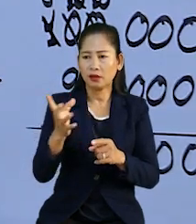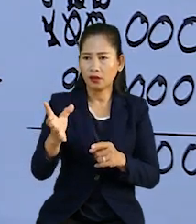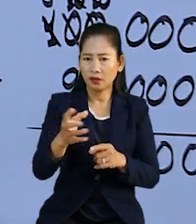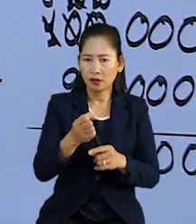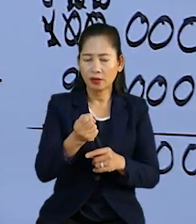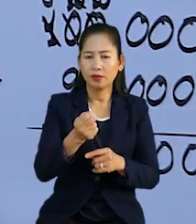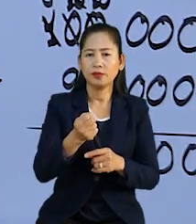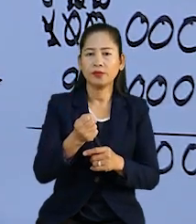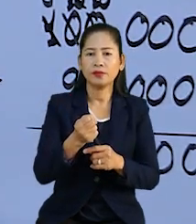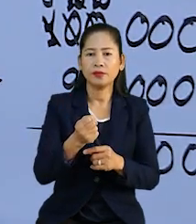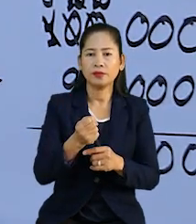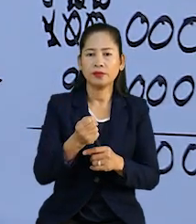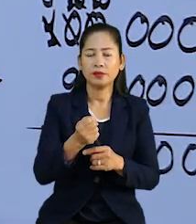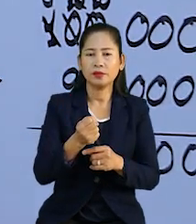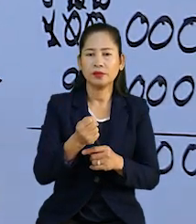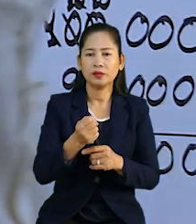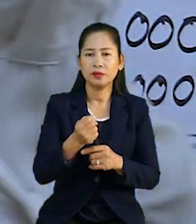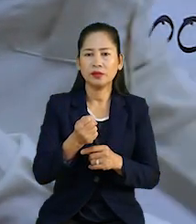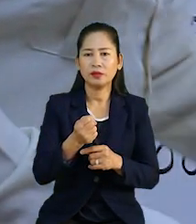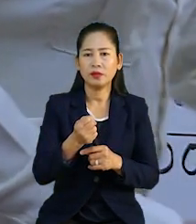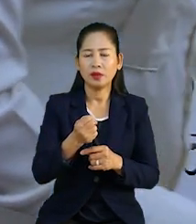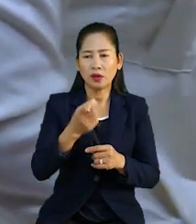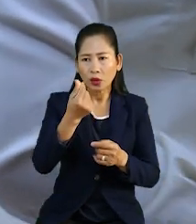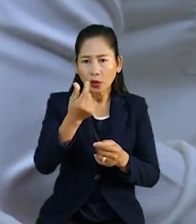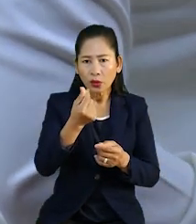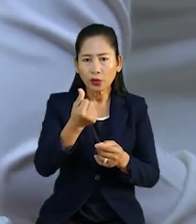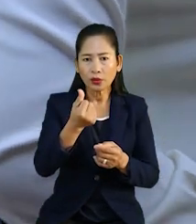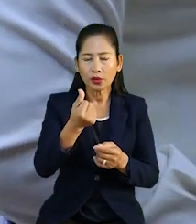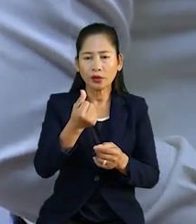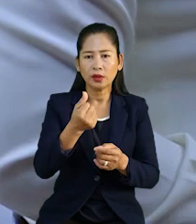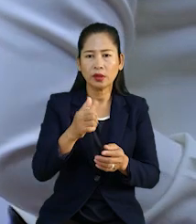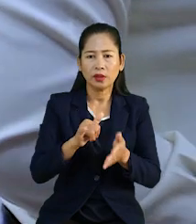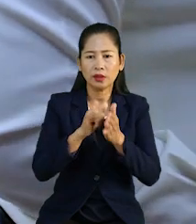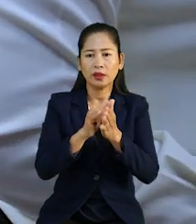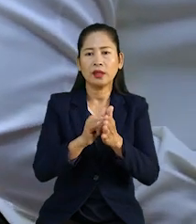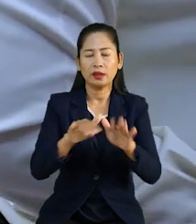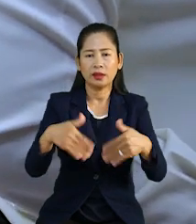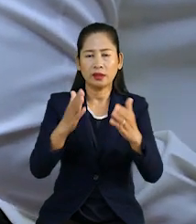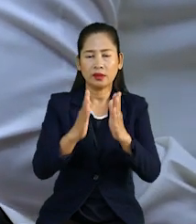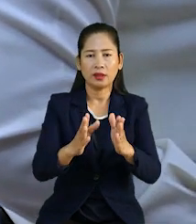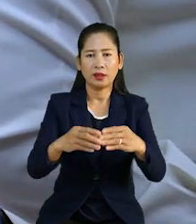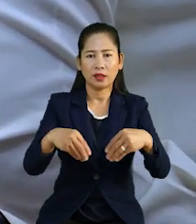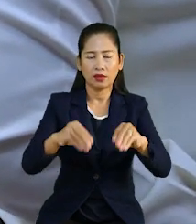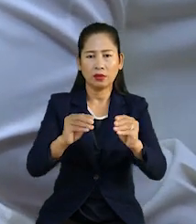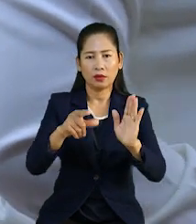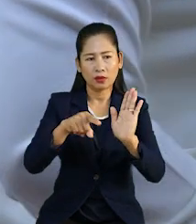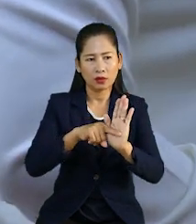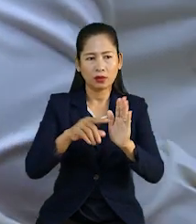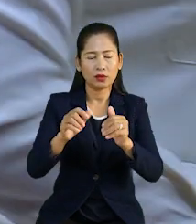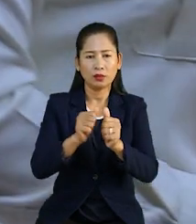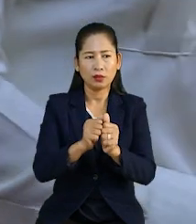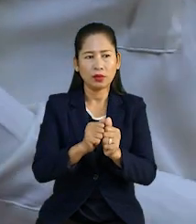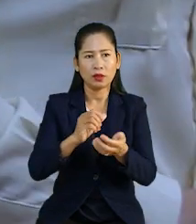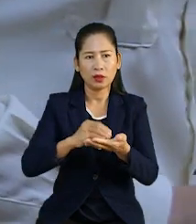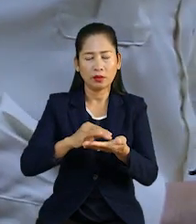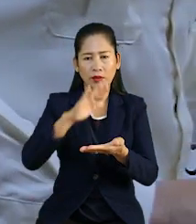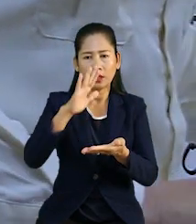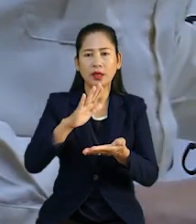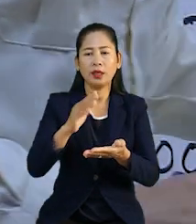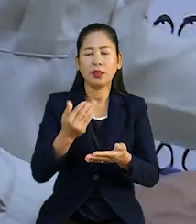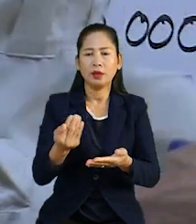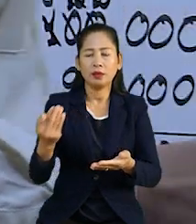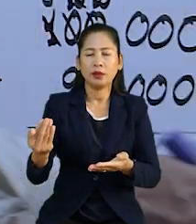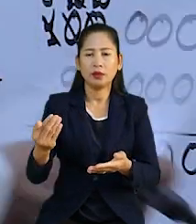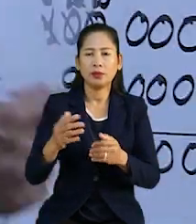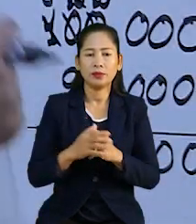con vô tức ra đại dương ao thời này lụa đó cho mùi nâng đầm lại này vắt